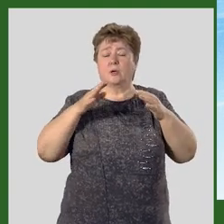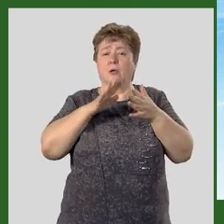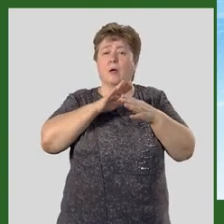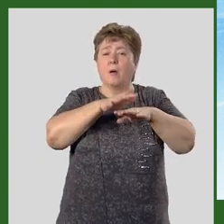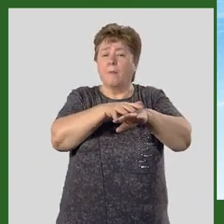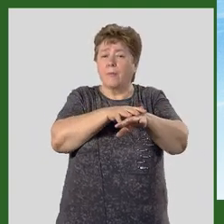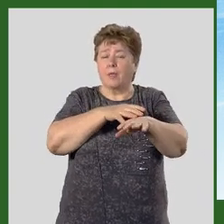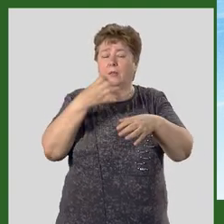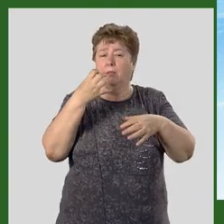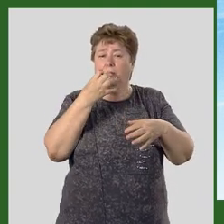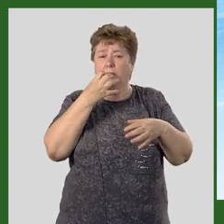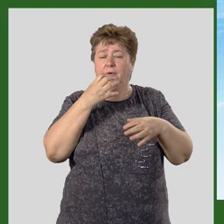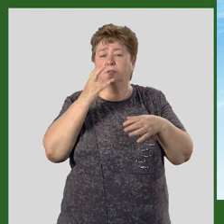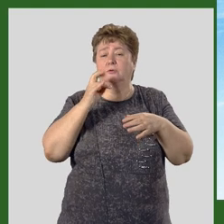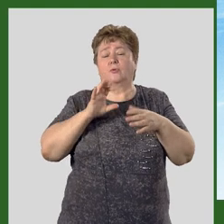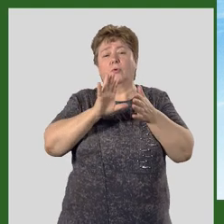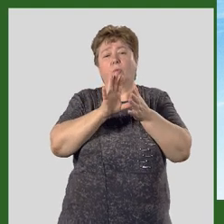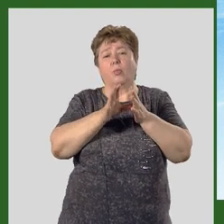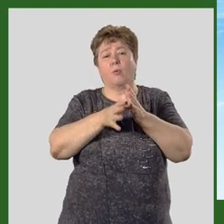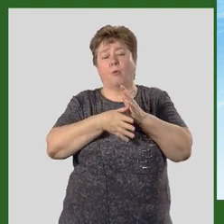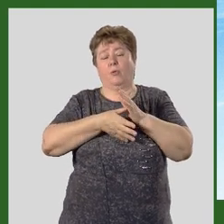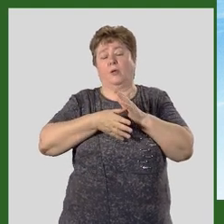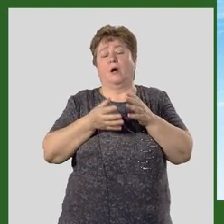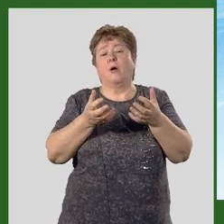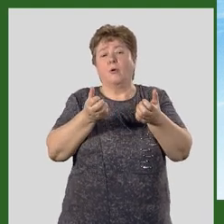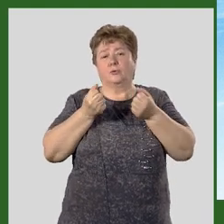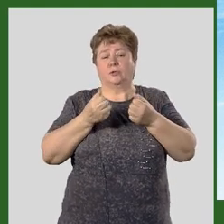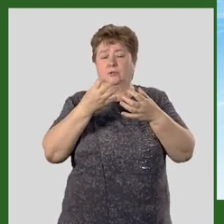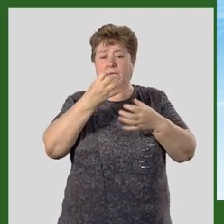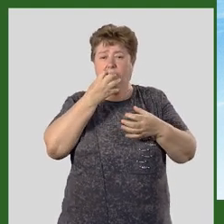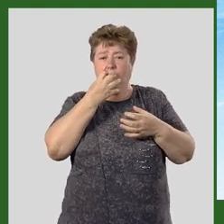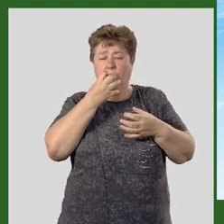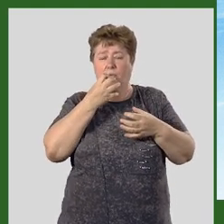медленно нагревается, но и долго удерживает тепло.